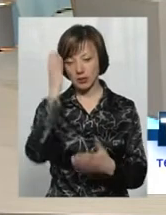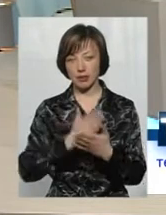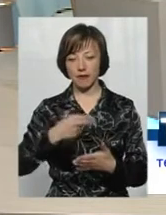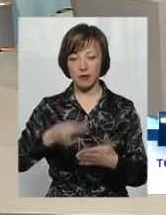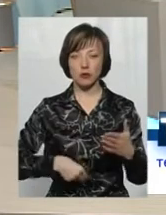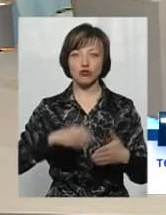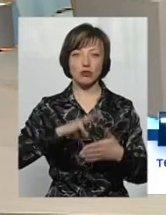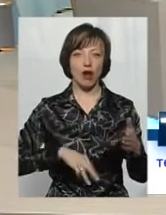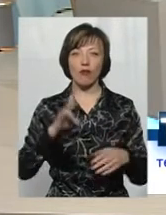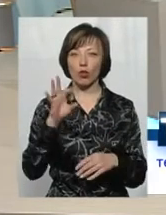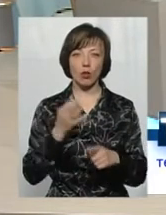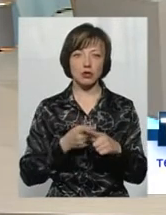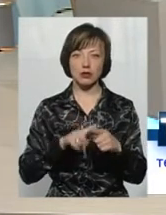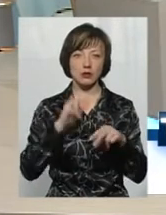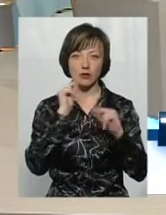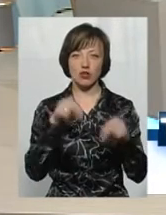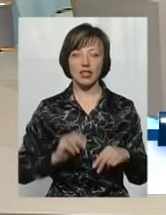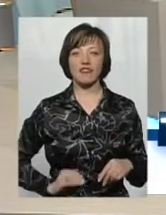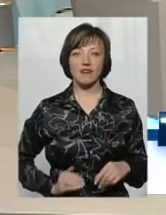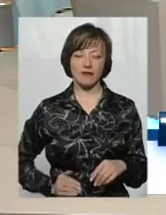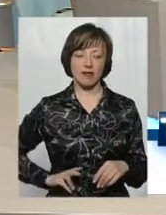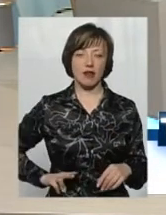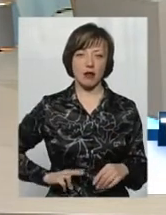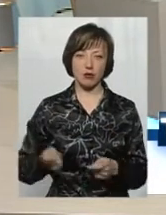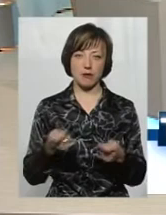Ну ніяк в цьому не винуватий перевізник.